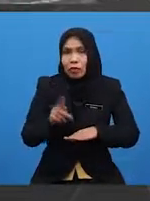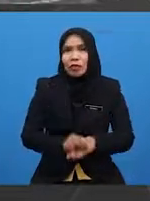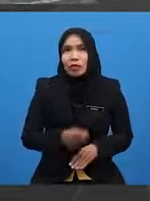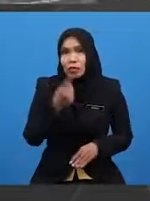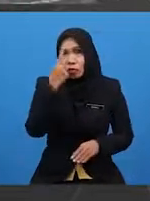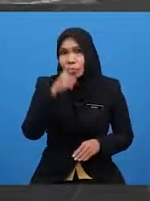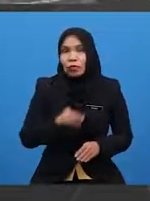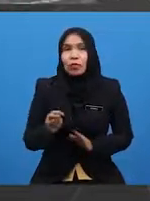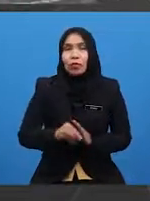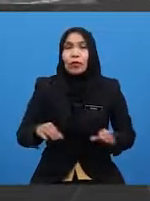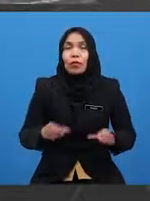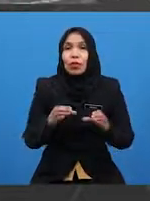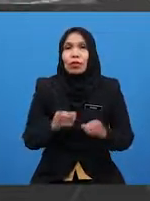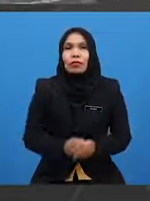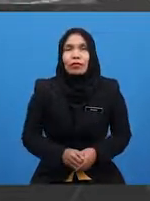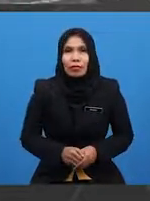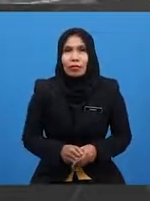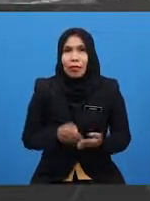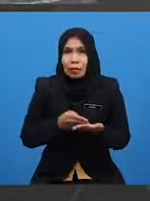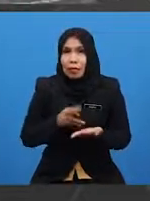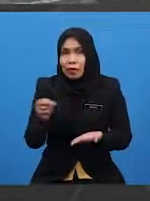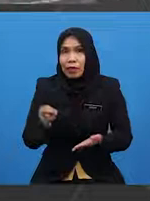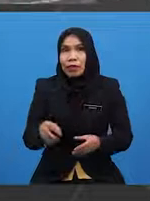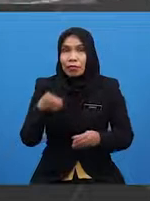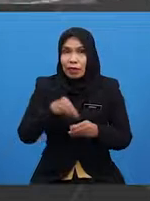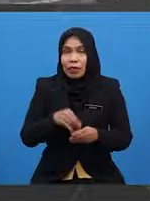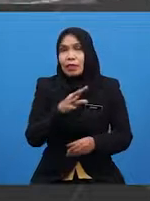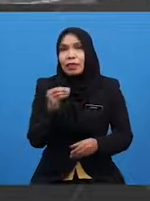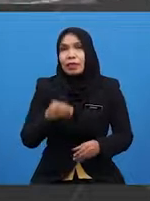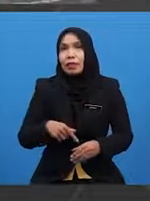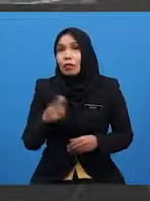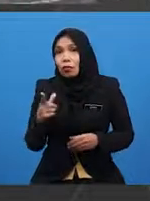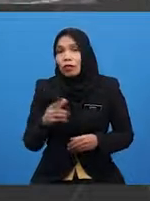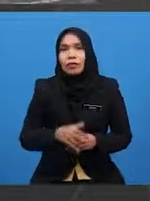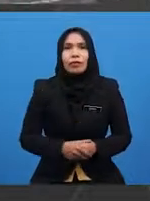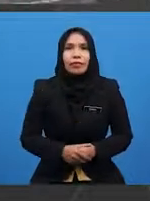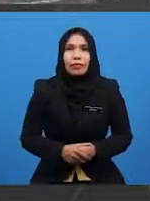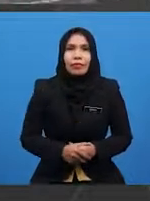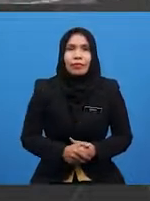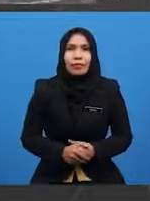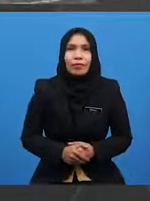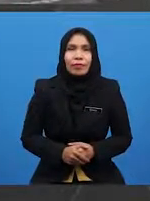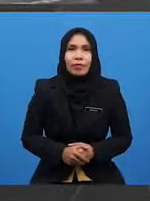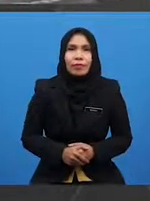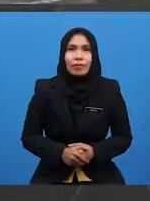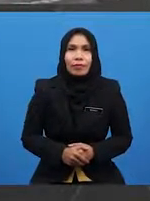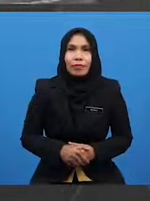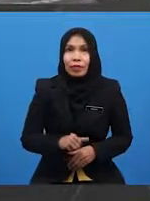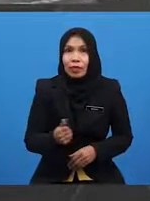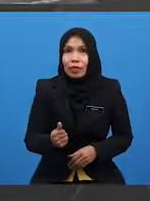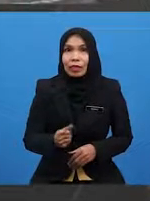luar lapisan bahan lain seperti bancuhan simen untuk arca berkerangka.